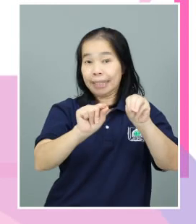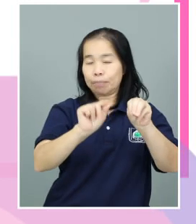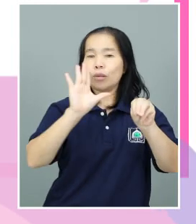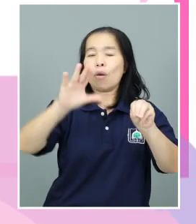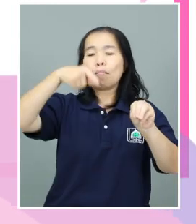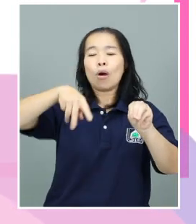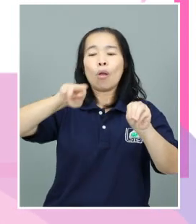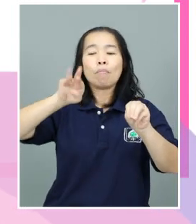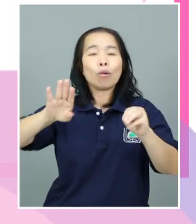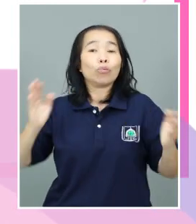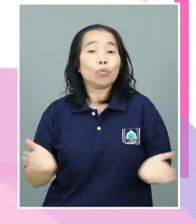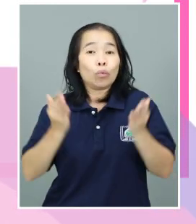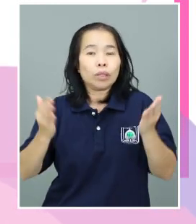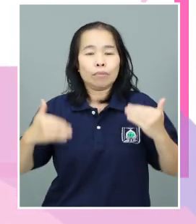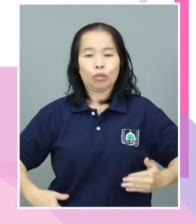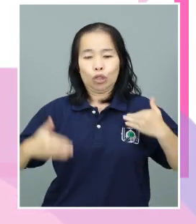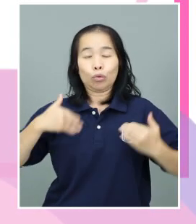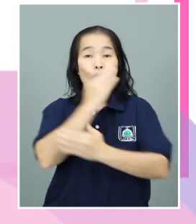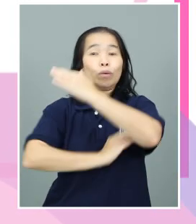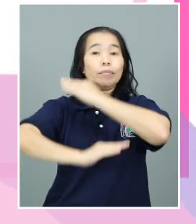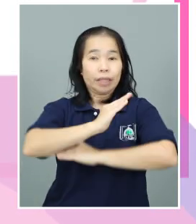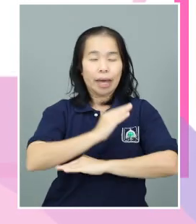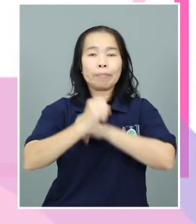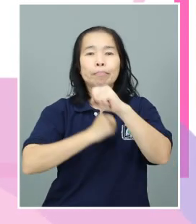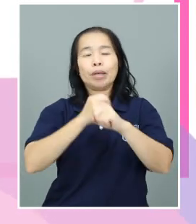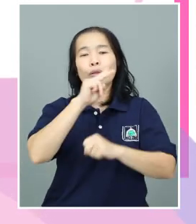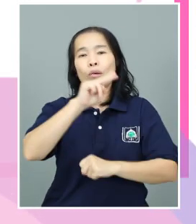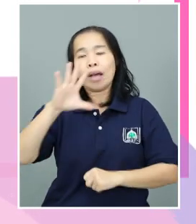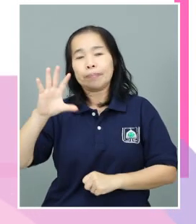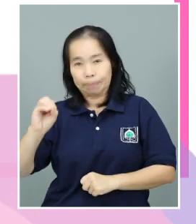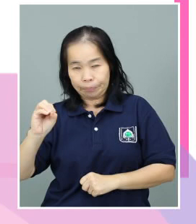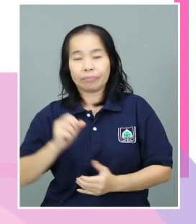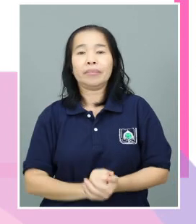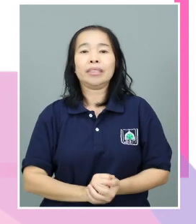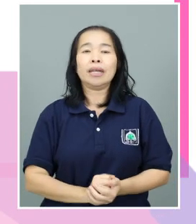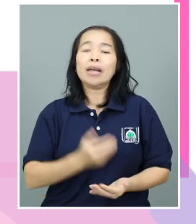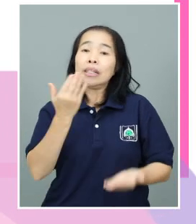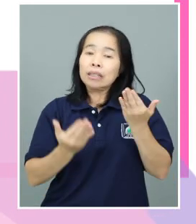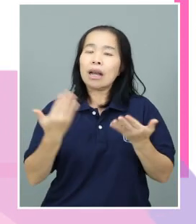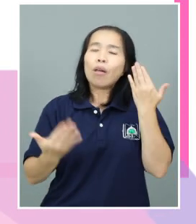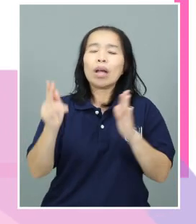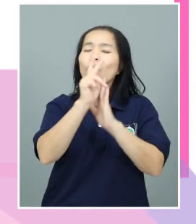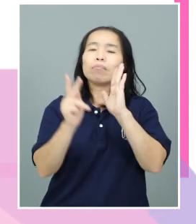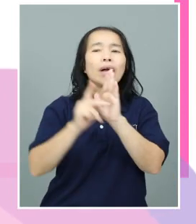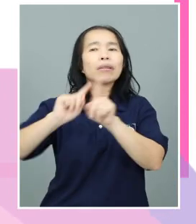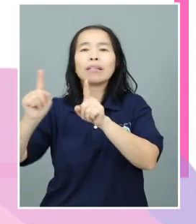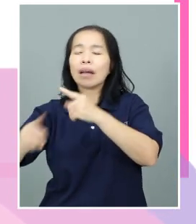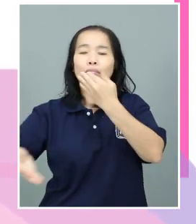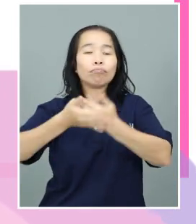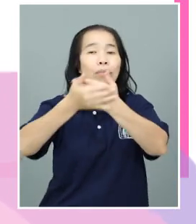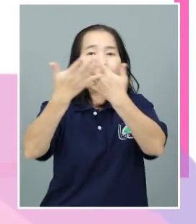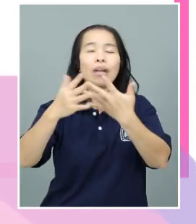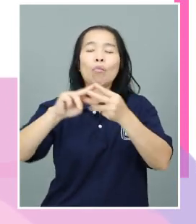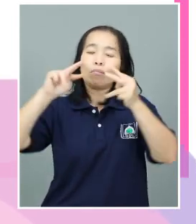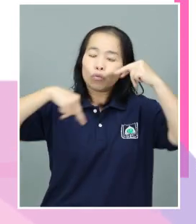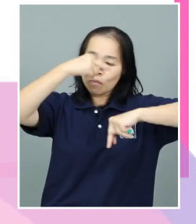ราชบัญญัติส่งเสริมและพัฒนาคุณภาพชีวิตคนพิการพ.ศ. 2550หรือตามที่กฎหมายอื่นได้แก่การคุ้มครองสิท